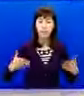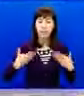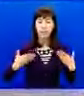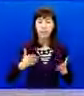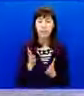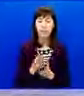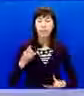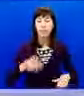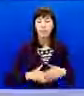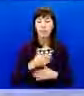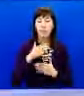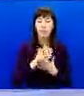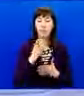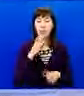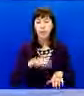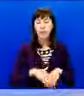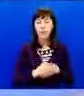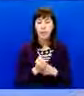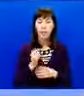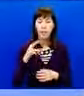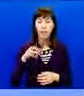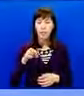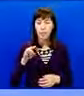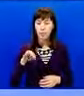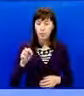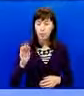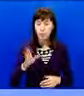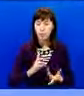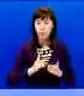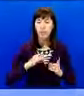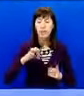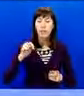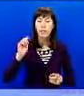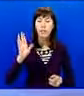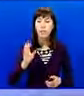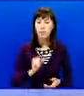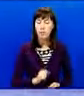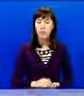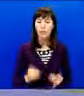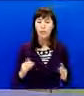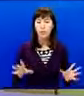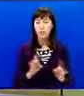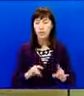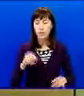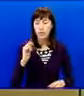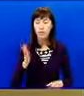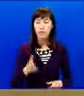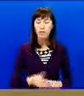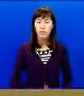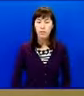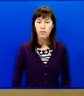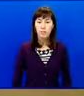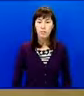Саламатсыздар ма? В прямом эфире информационная программа «Оңтүстік ақпарат». В студии Ақмарал Көпжасарова, в сурдопереводе Рахат Жакипова. Сегодня в нашем выпуске